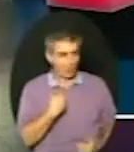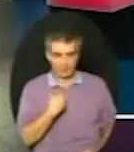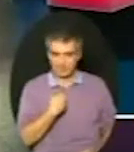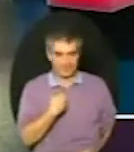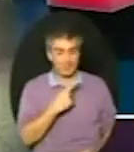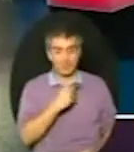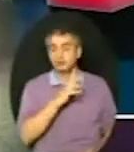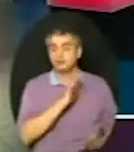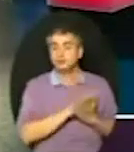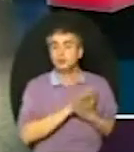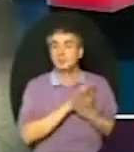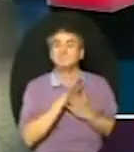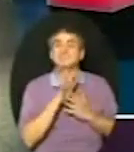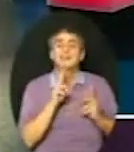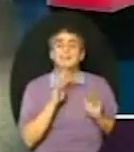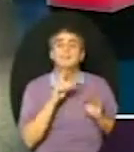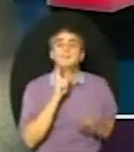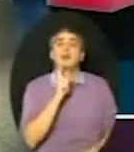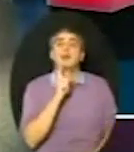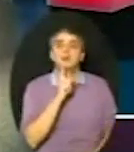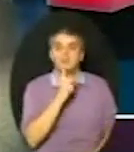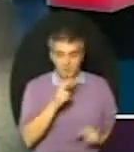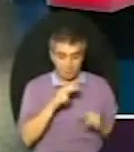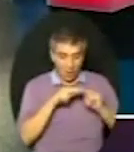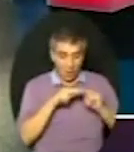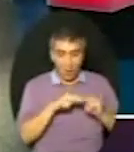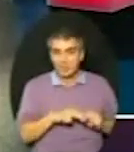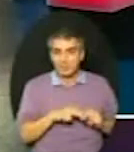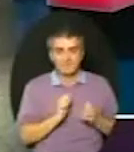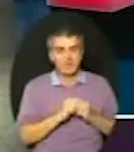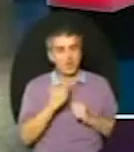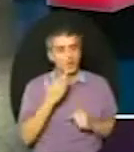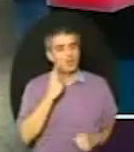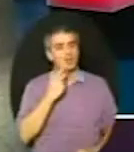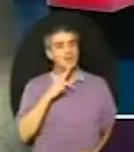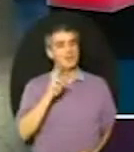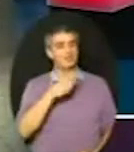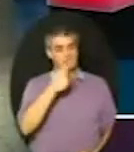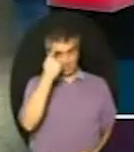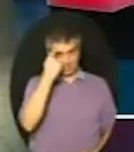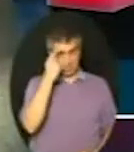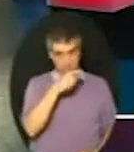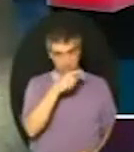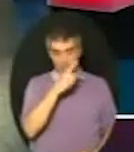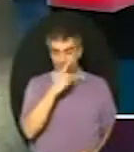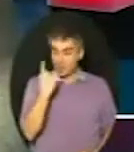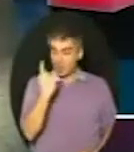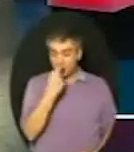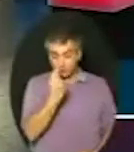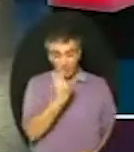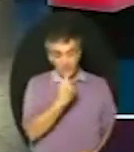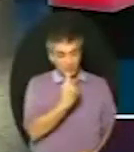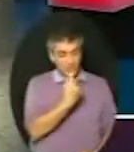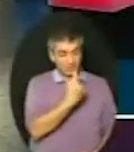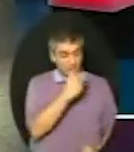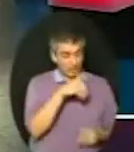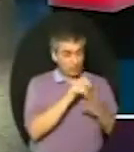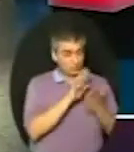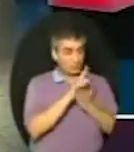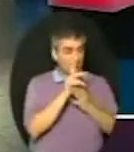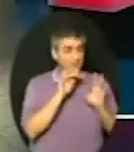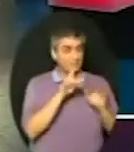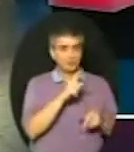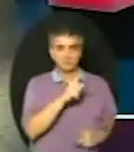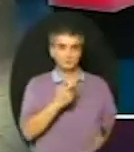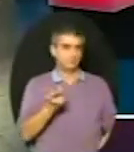עונה לי, 18 מיליארד האלה הם עודפים? או שזה התחייבות. אתה יודע על כל שקל ושקל ל-18 מיליארד? הם לא עודפי